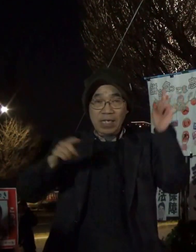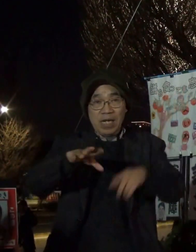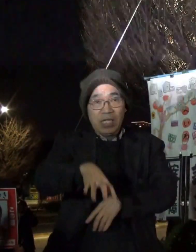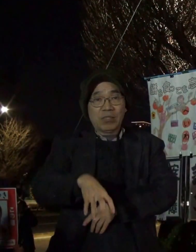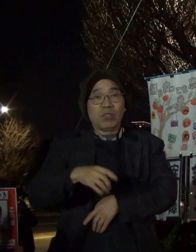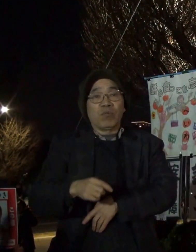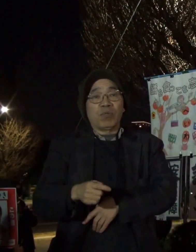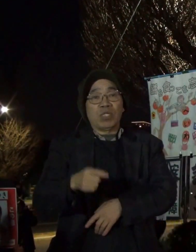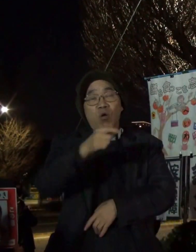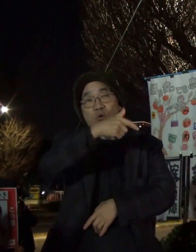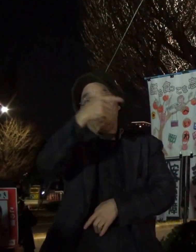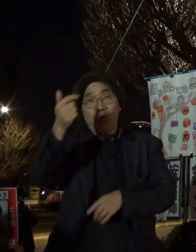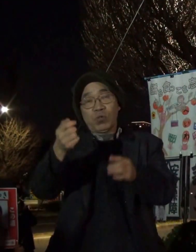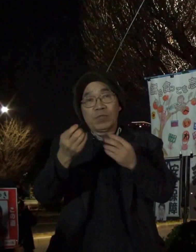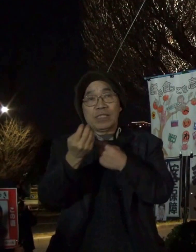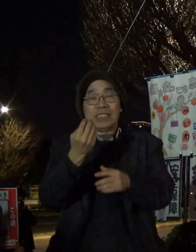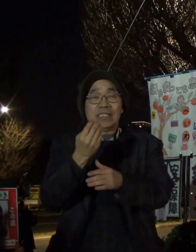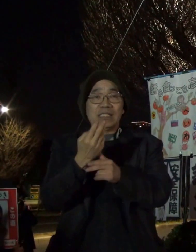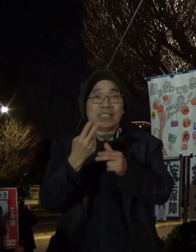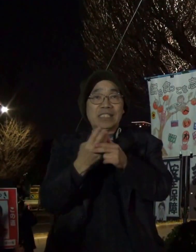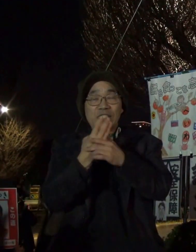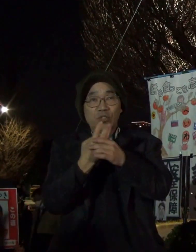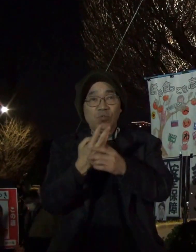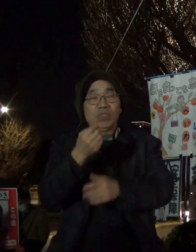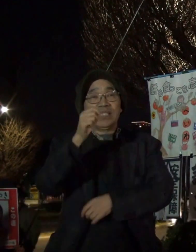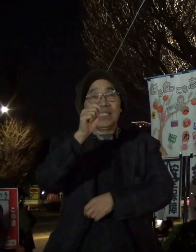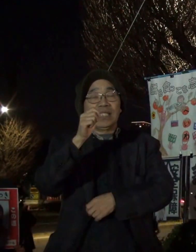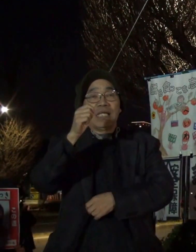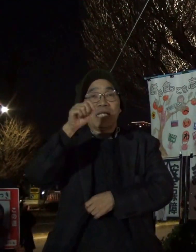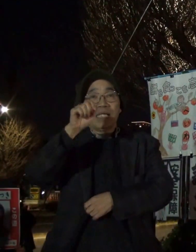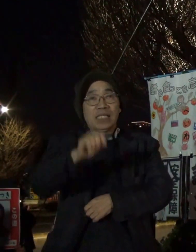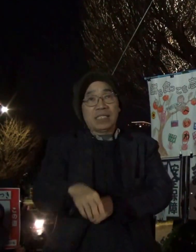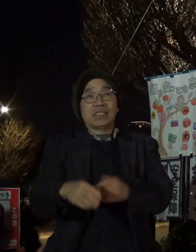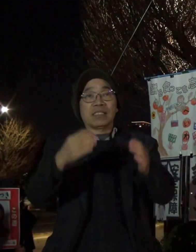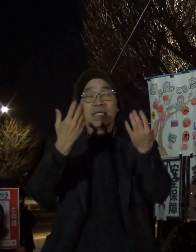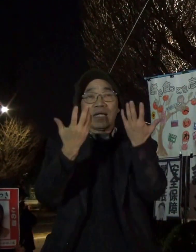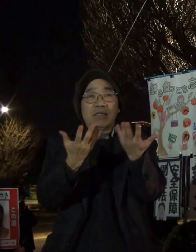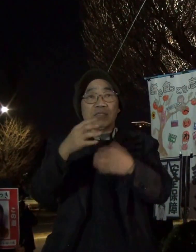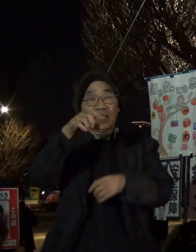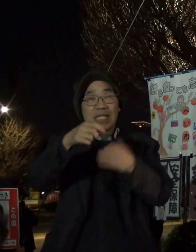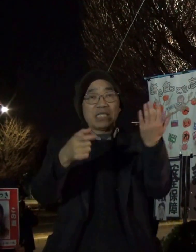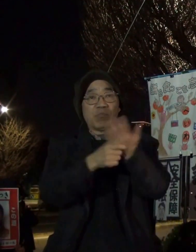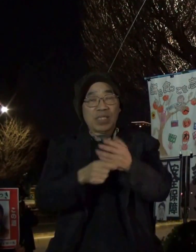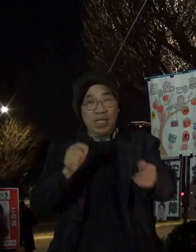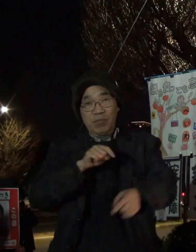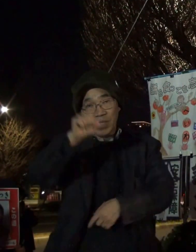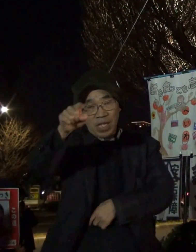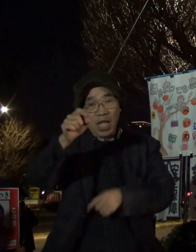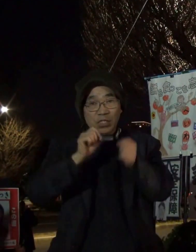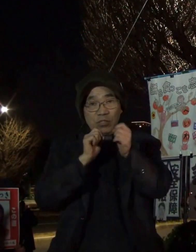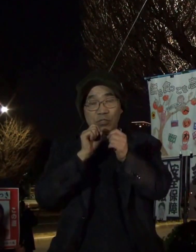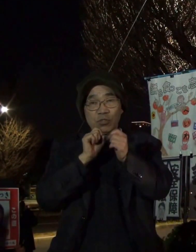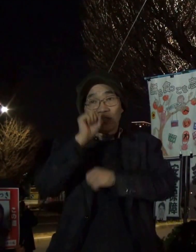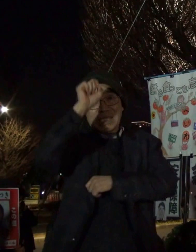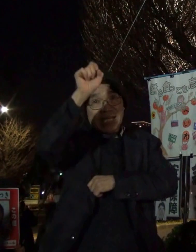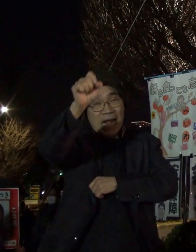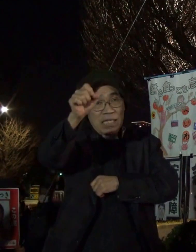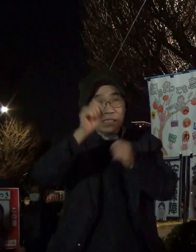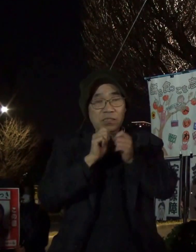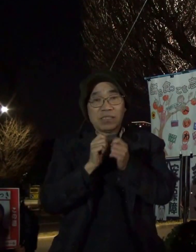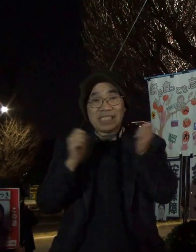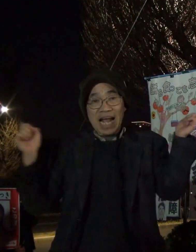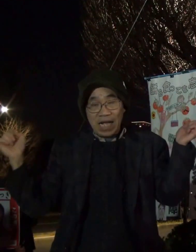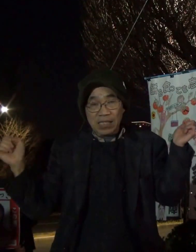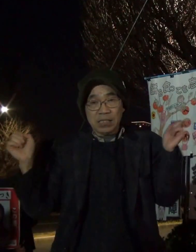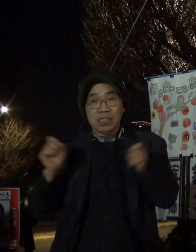泉学園駅近くの、公園まで、デモをするということで企画しております。距離がちょっと長いので、デモ自体2